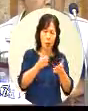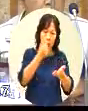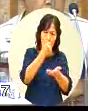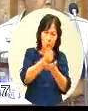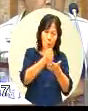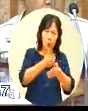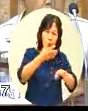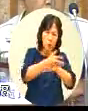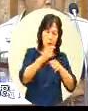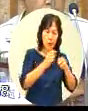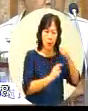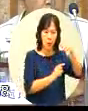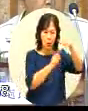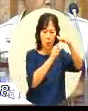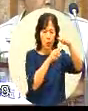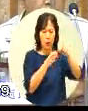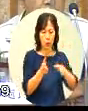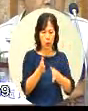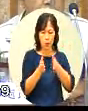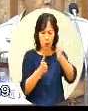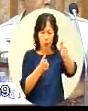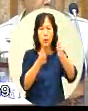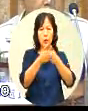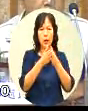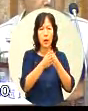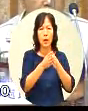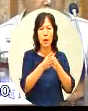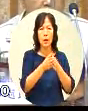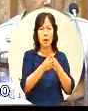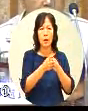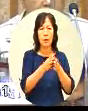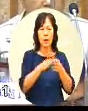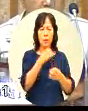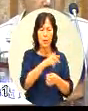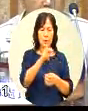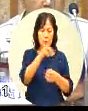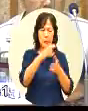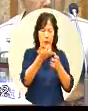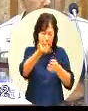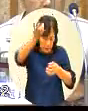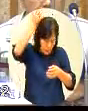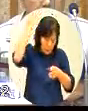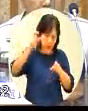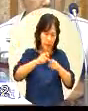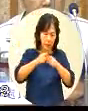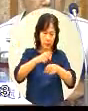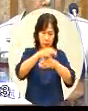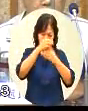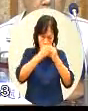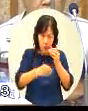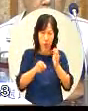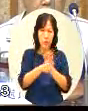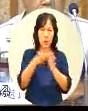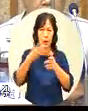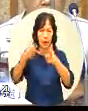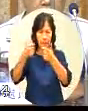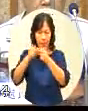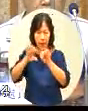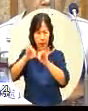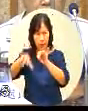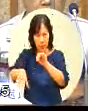应该就要走上面。啊，这个部分我们会透过整个当时设计的原则啊，配合我们地方